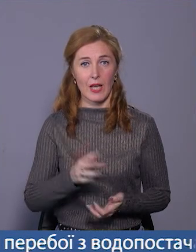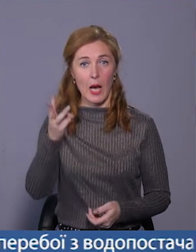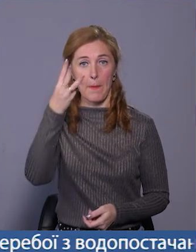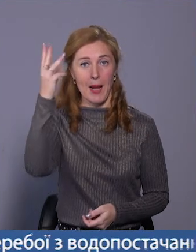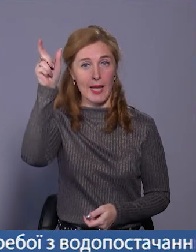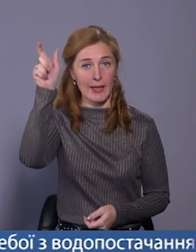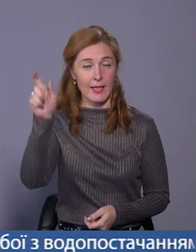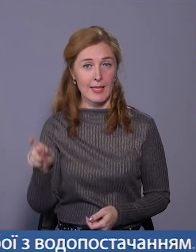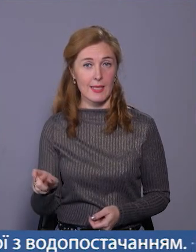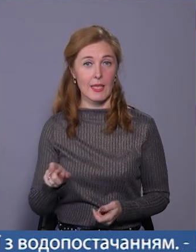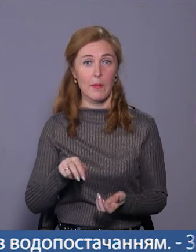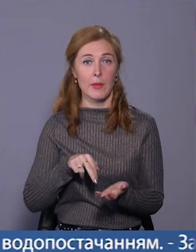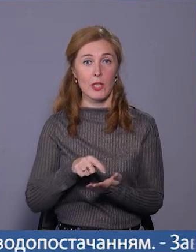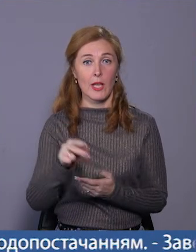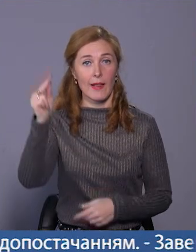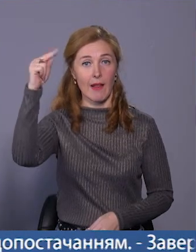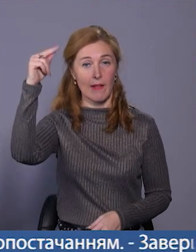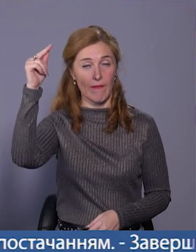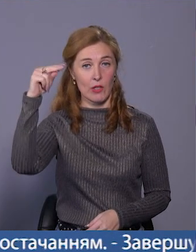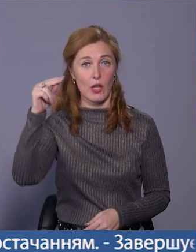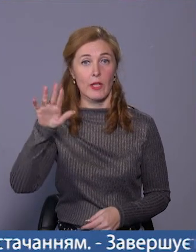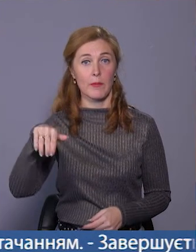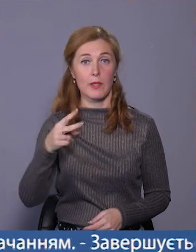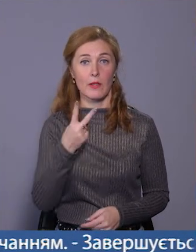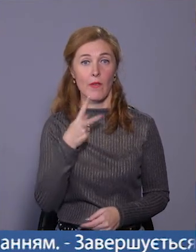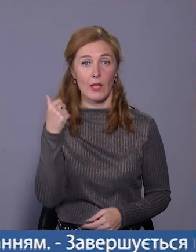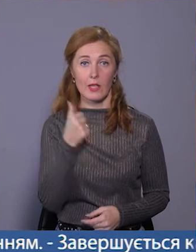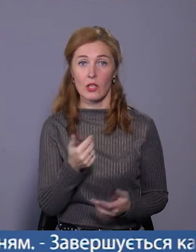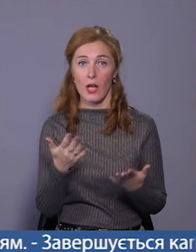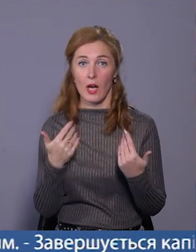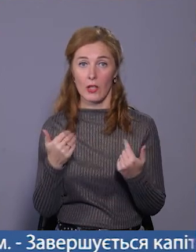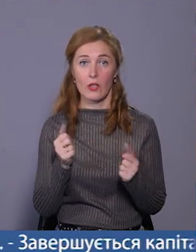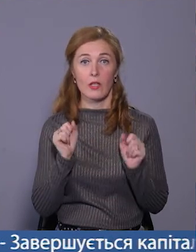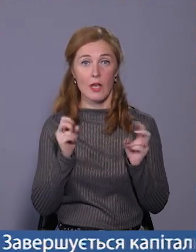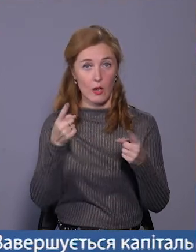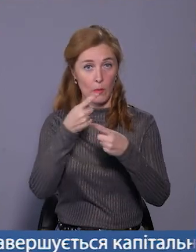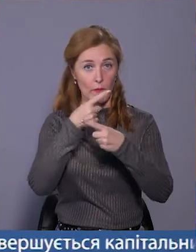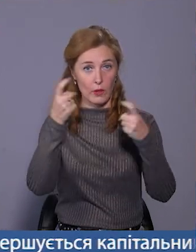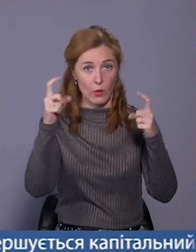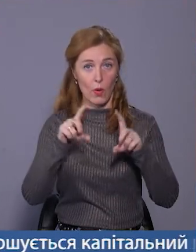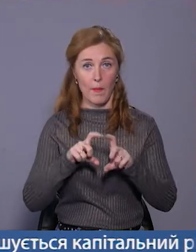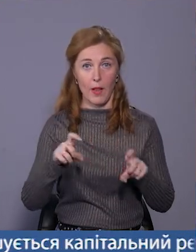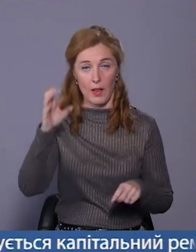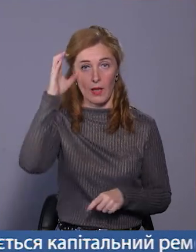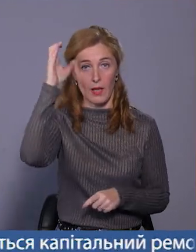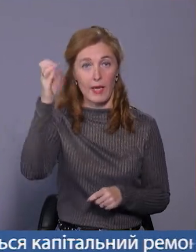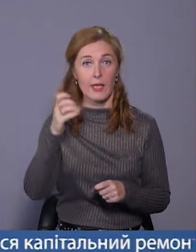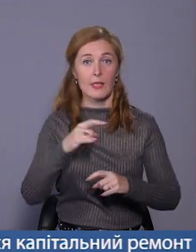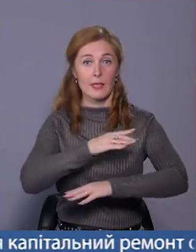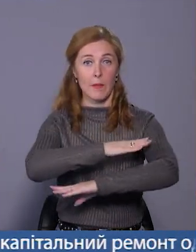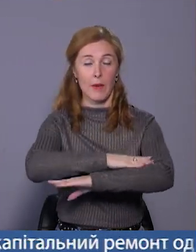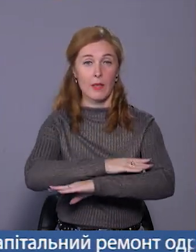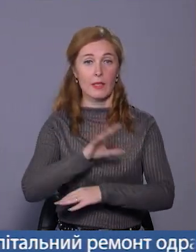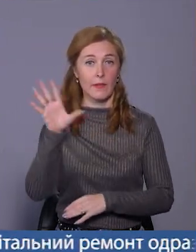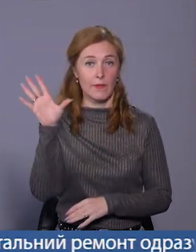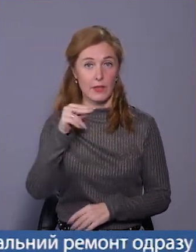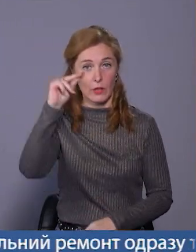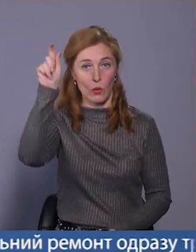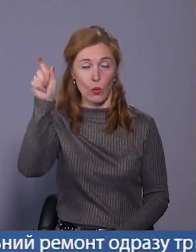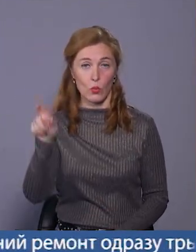Хмельницькі школярі вийшли на навчання після 2-тижневих канікул. Як повідомили в Департаменті освіти та науки, за парти сіли учні всіх